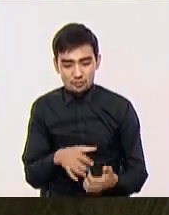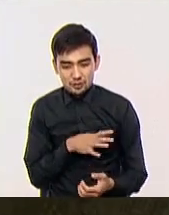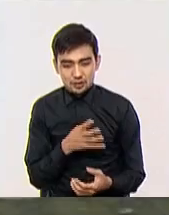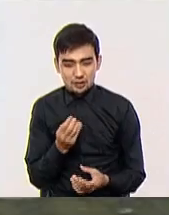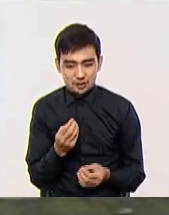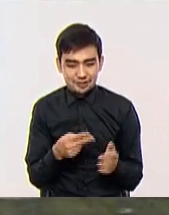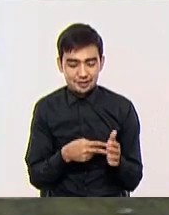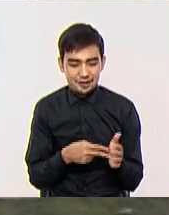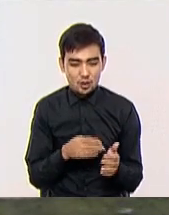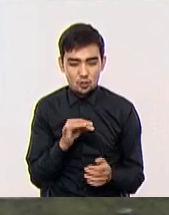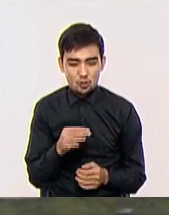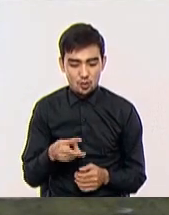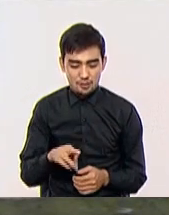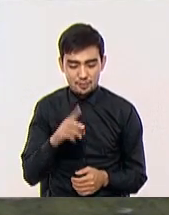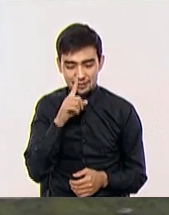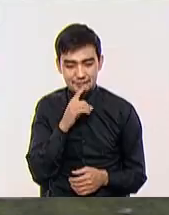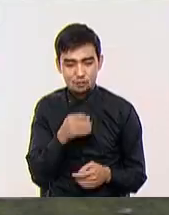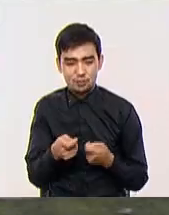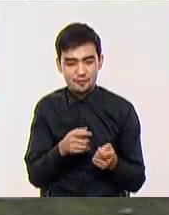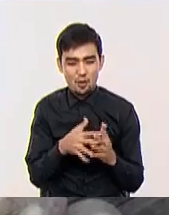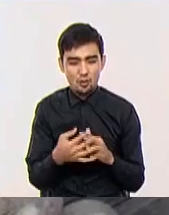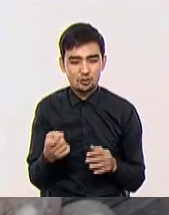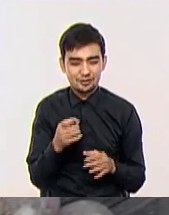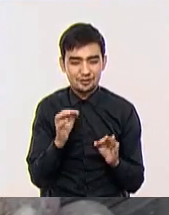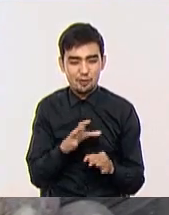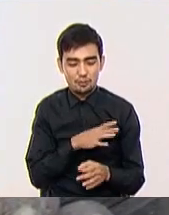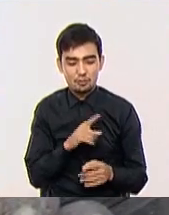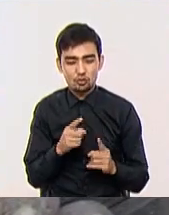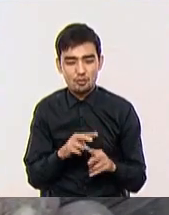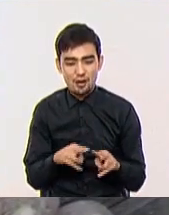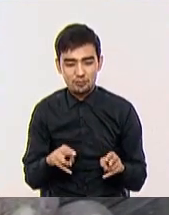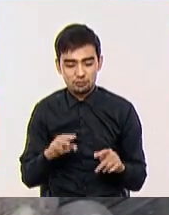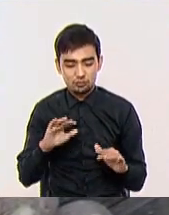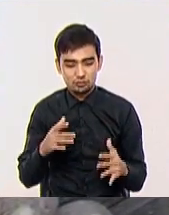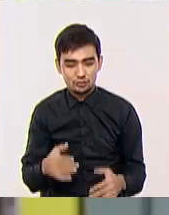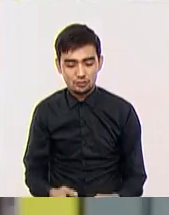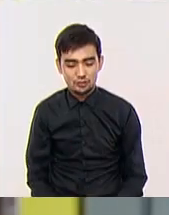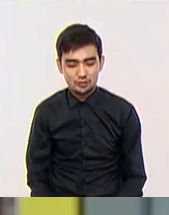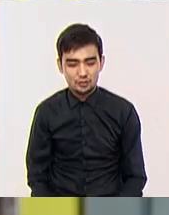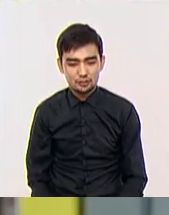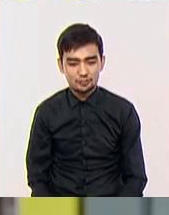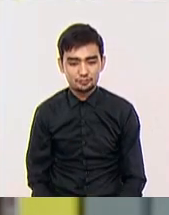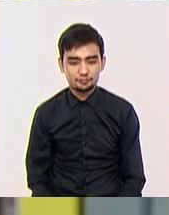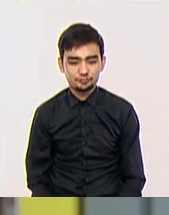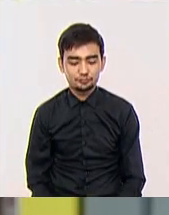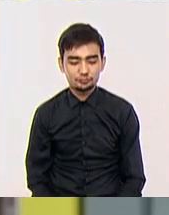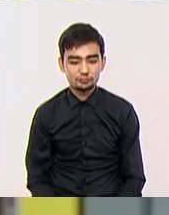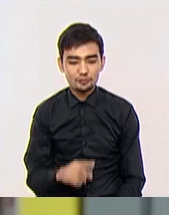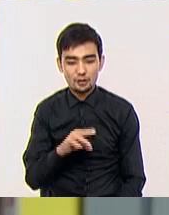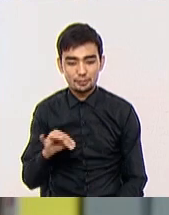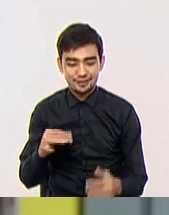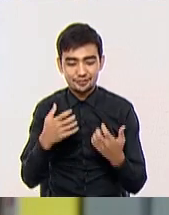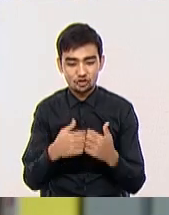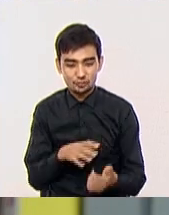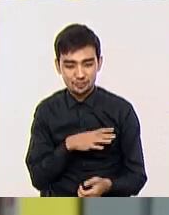еще по ценам в июле. В управлении сельского хозяйства рассказали, почему так сложилось. При расчете